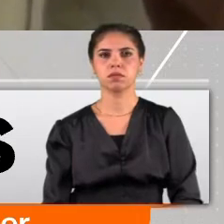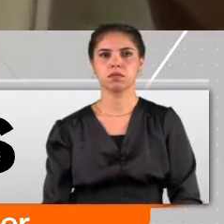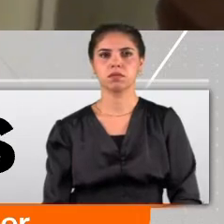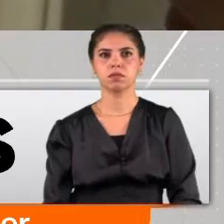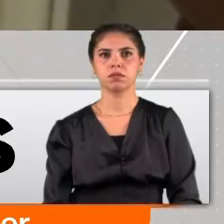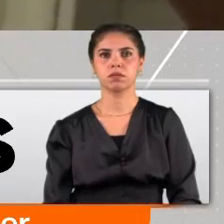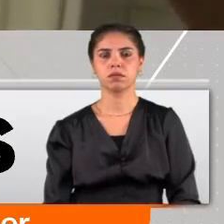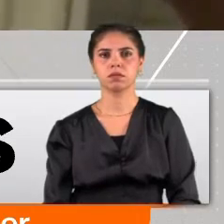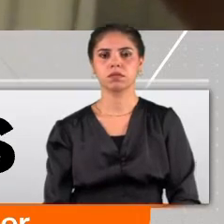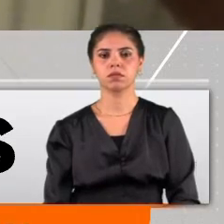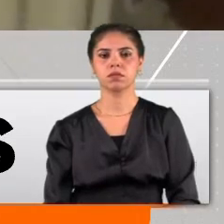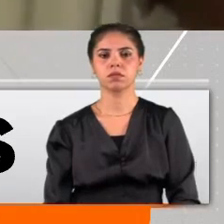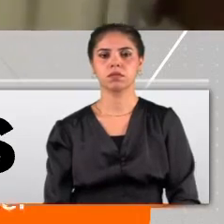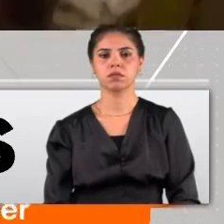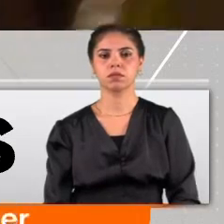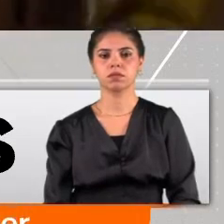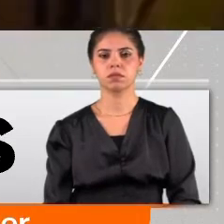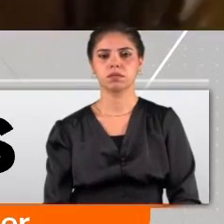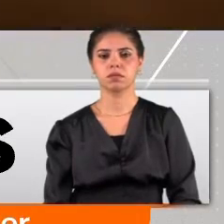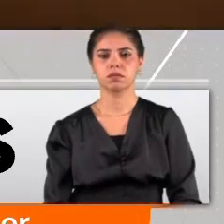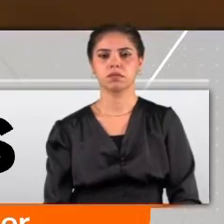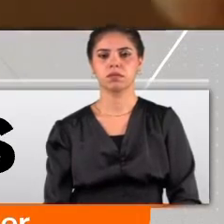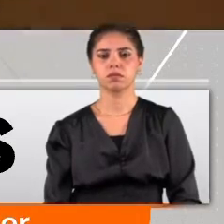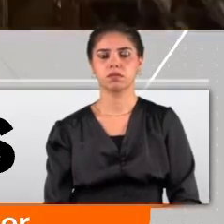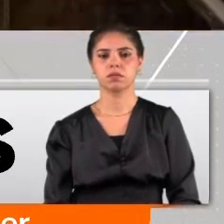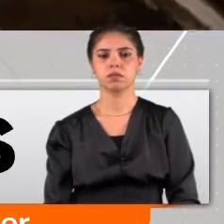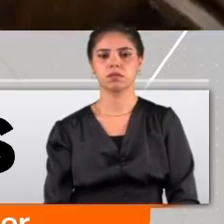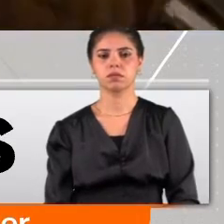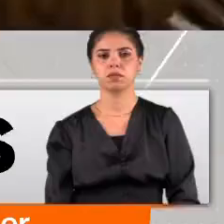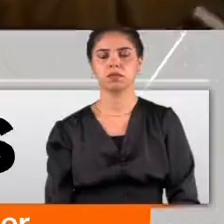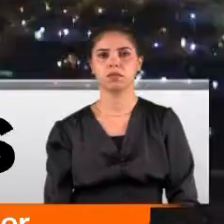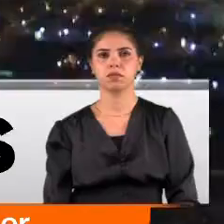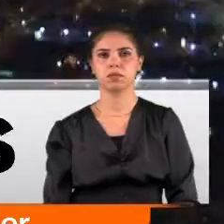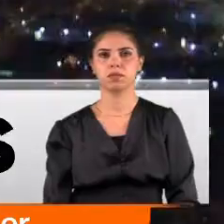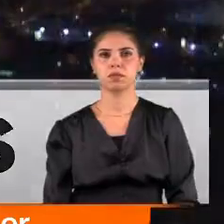şeyi yapıyoruz. Az maaşla geçinmek zorunda olan emekliler bu yüksek faturaları nasıl ödeyecek?